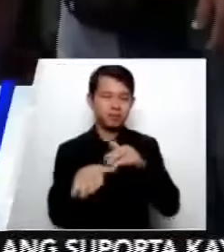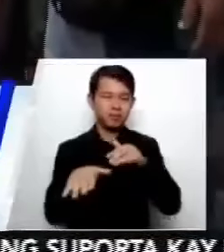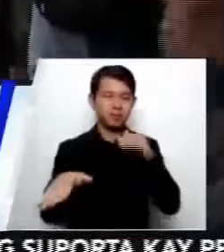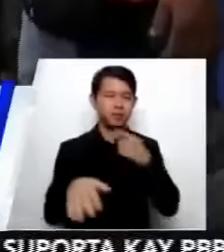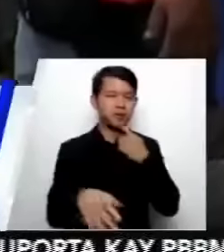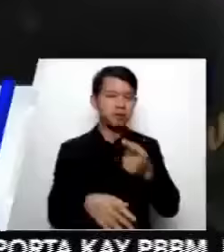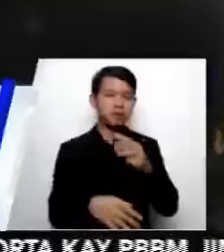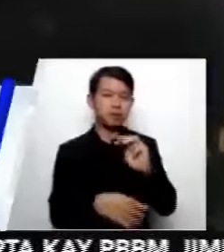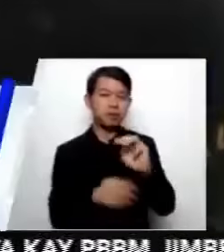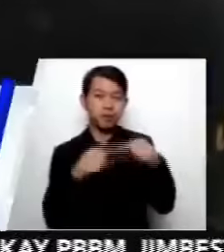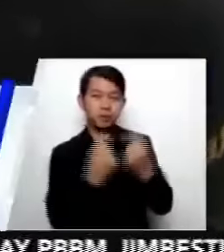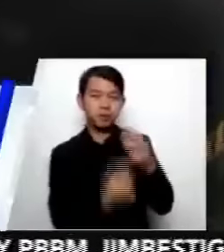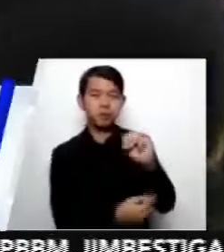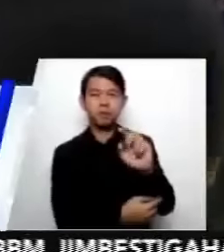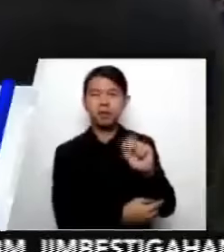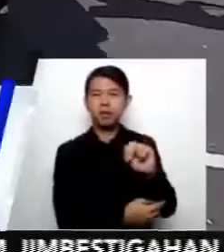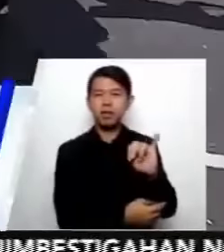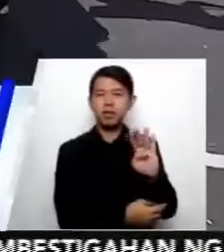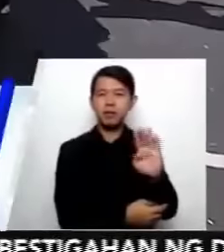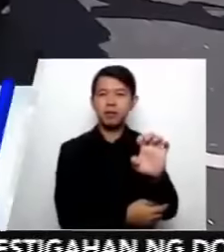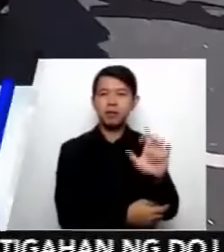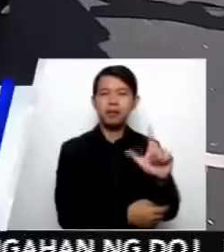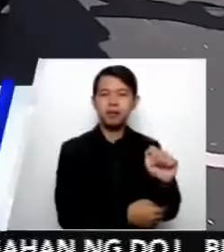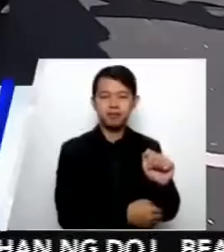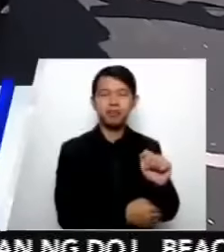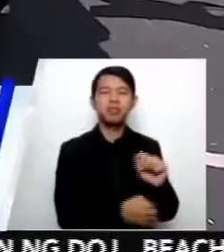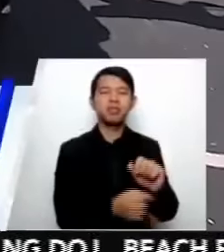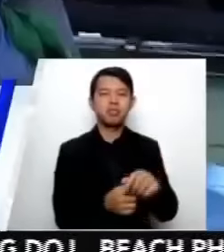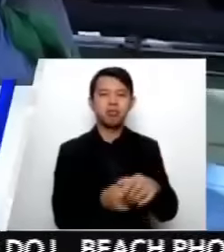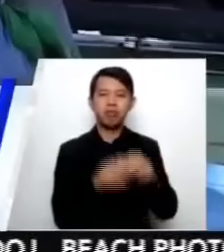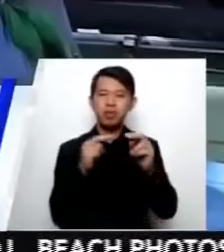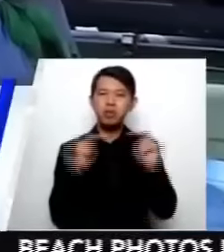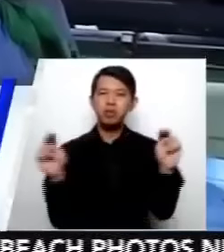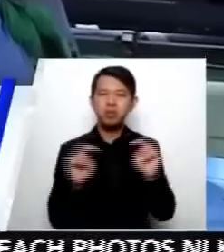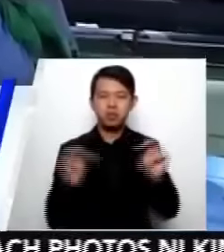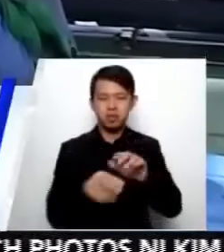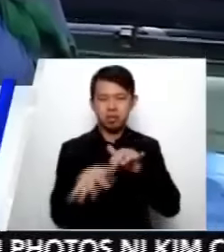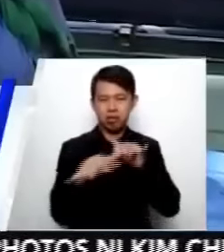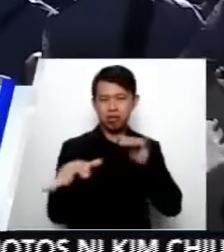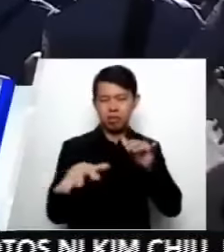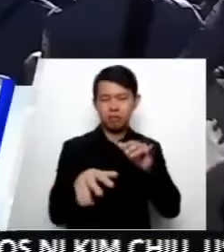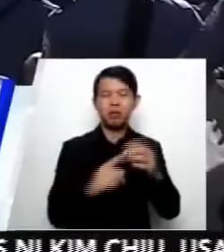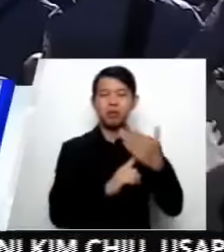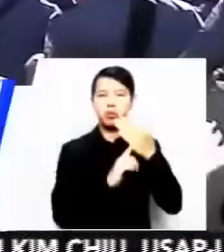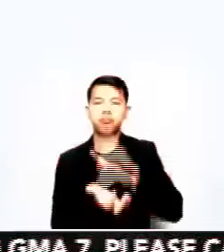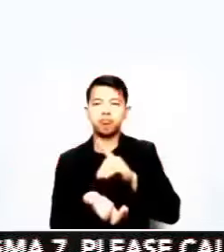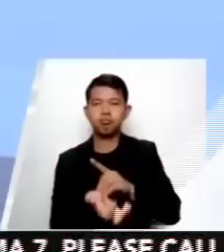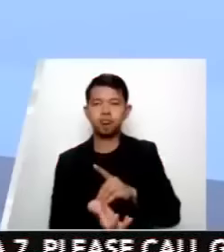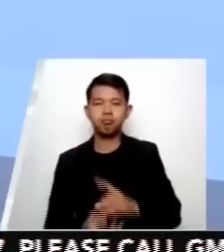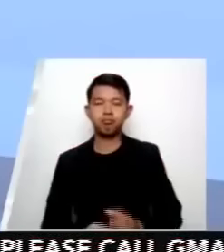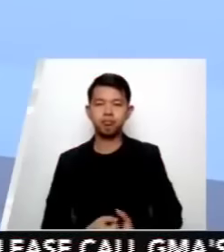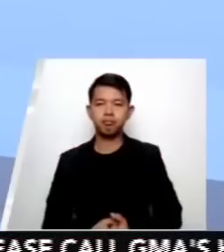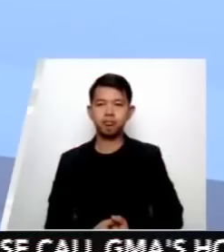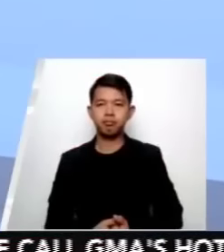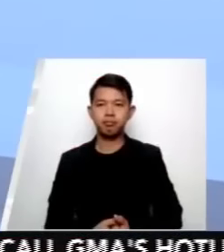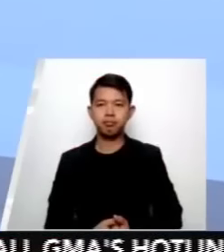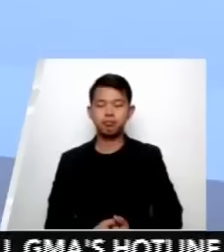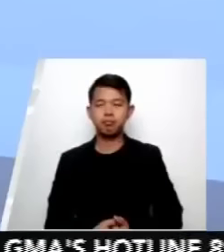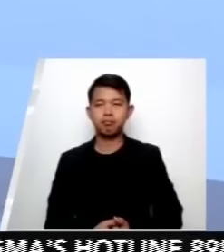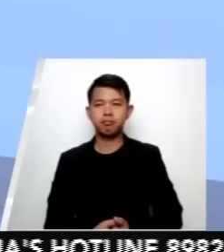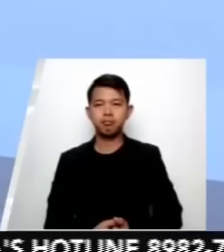man o wala. Kaugnay naman sa mga kolorong umanong jeepney, handa raw silang harapin ang reklamo. Sa bisperas